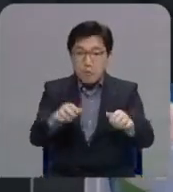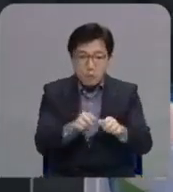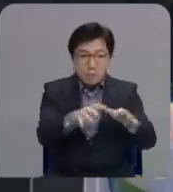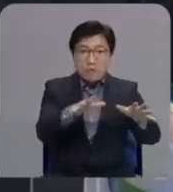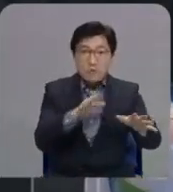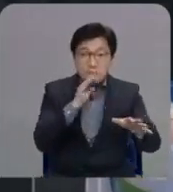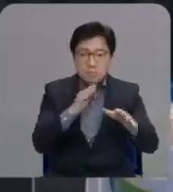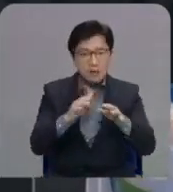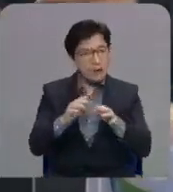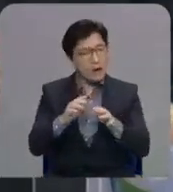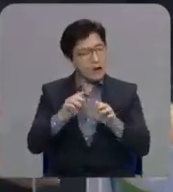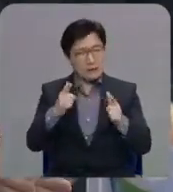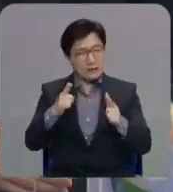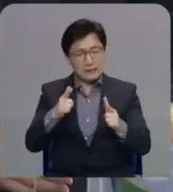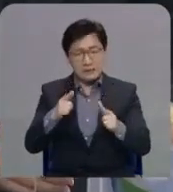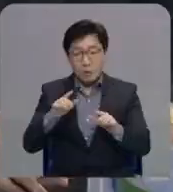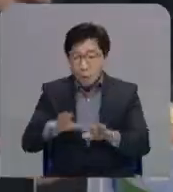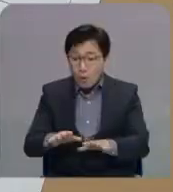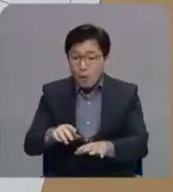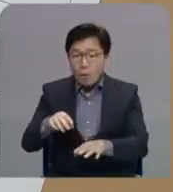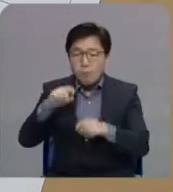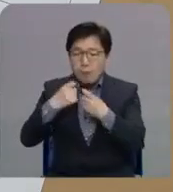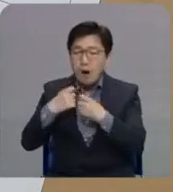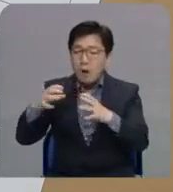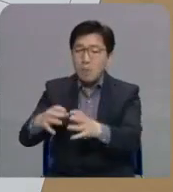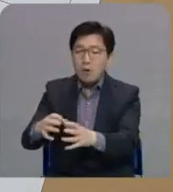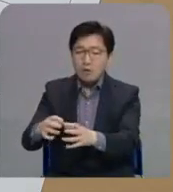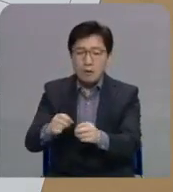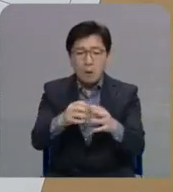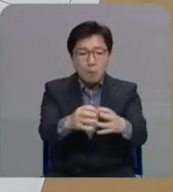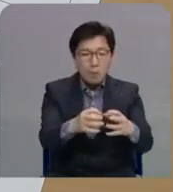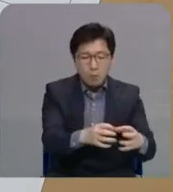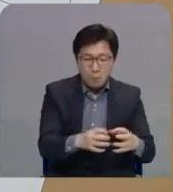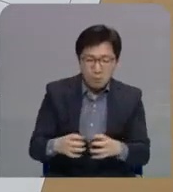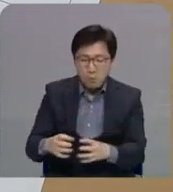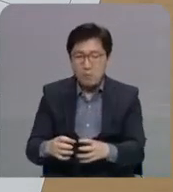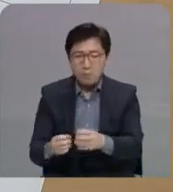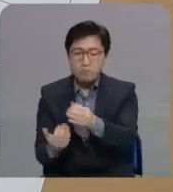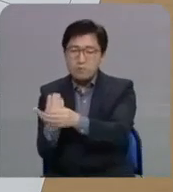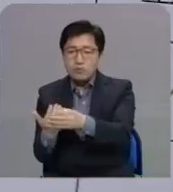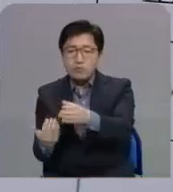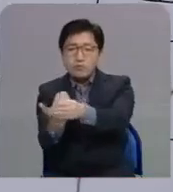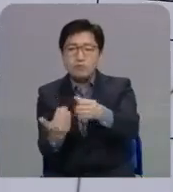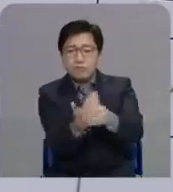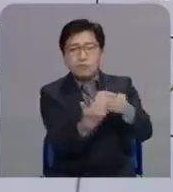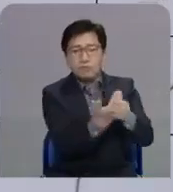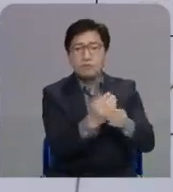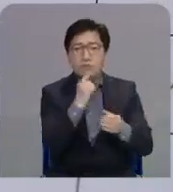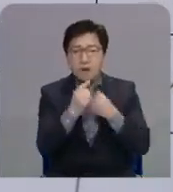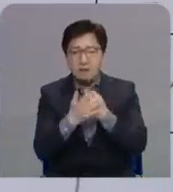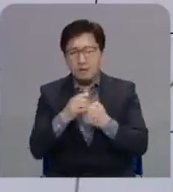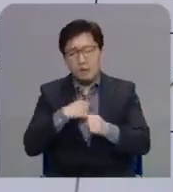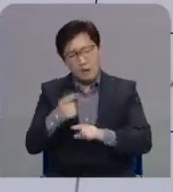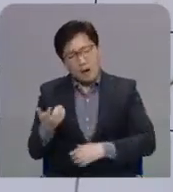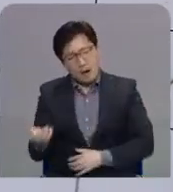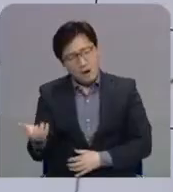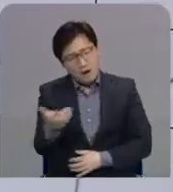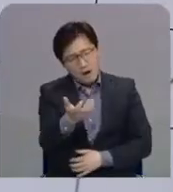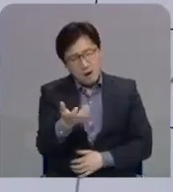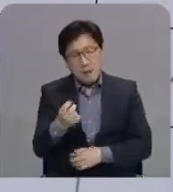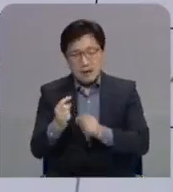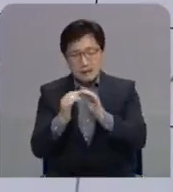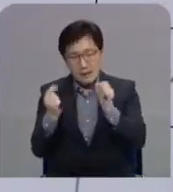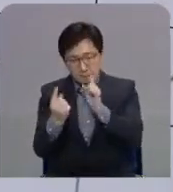형태가 아닌 소규모 집단을 중심으로 곳곳에서 동시에 확진 자가 발생하고 있다며 이동과 만남을 자제하고